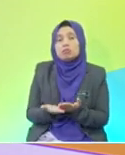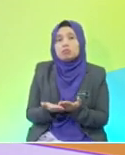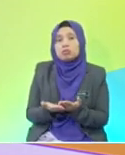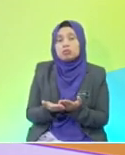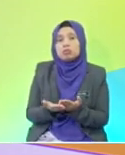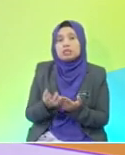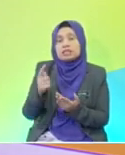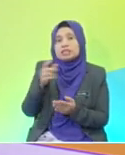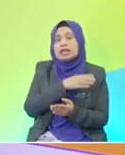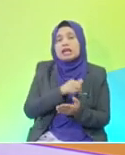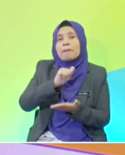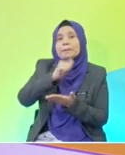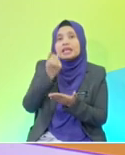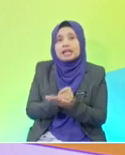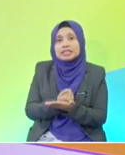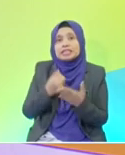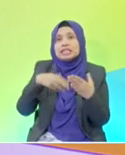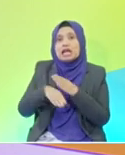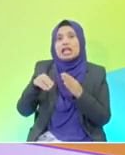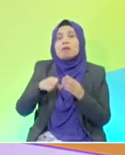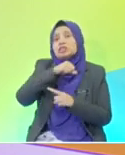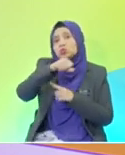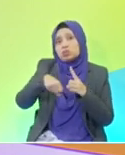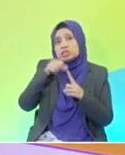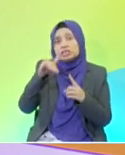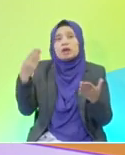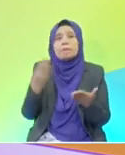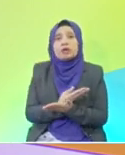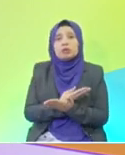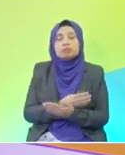mengaplikasi dalam situasi yang bagus